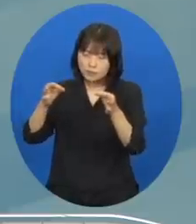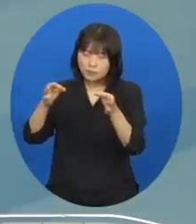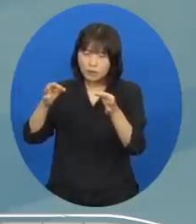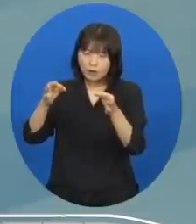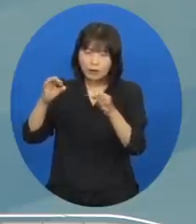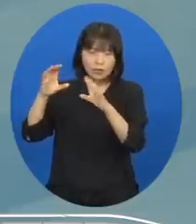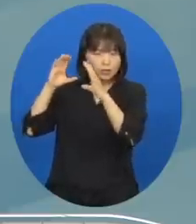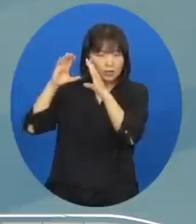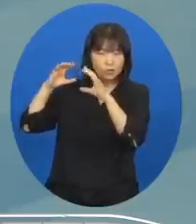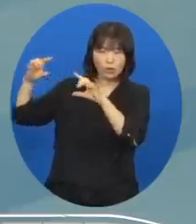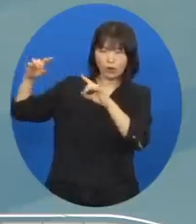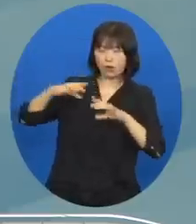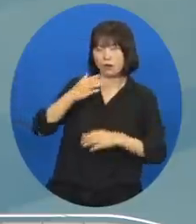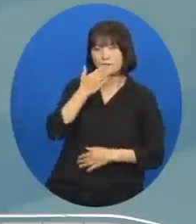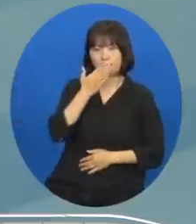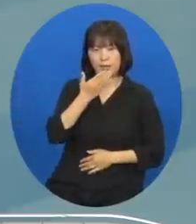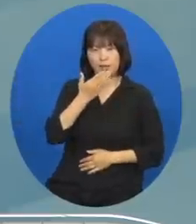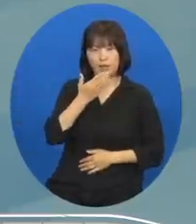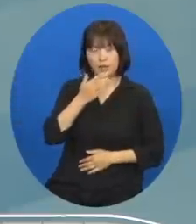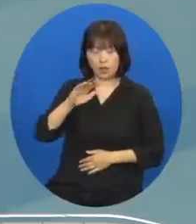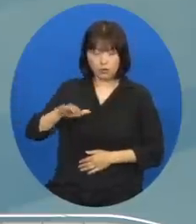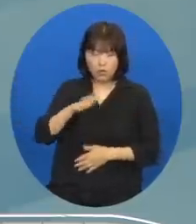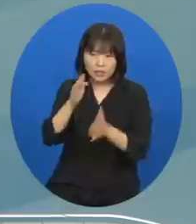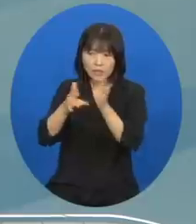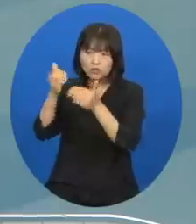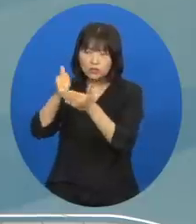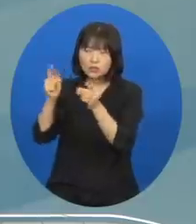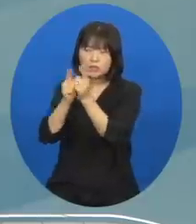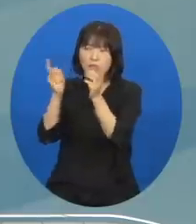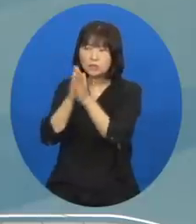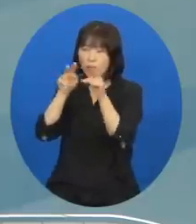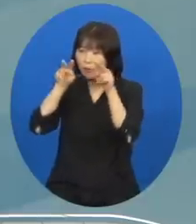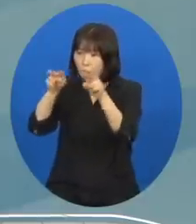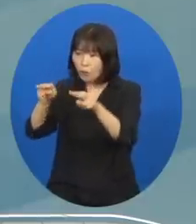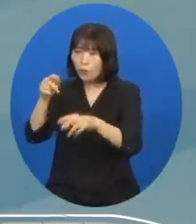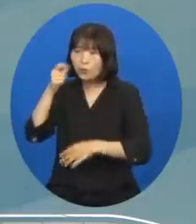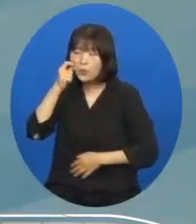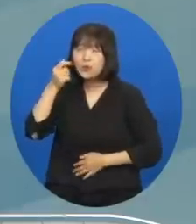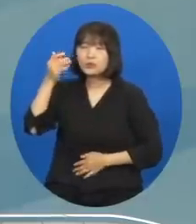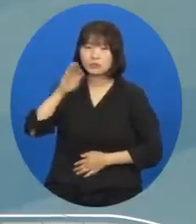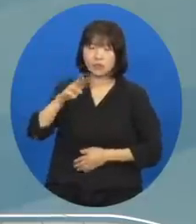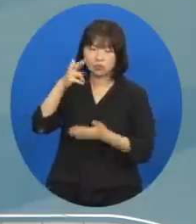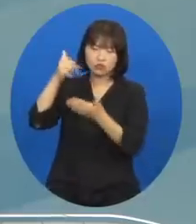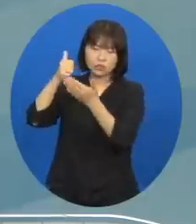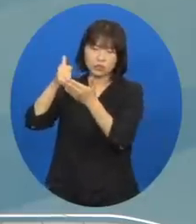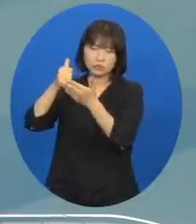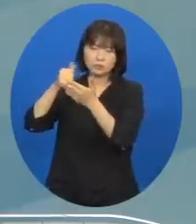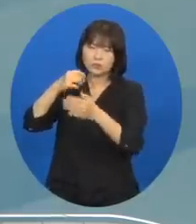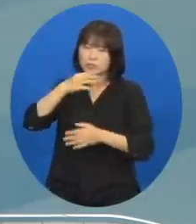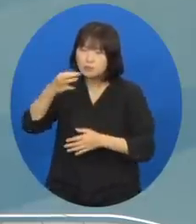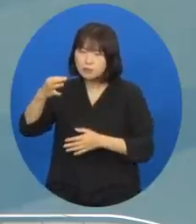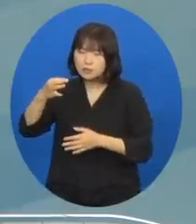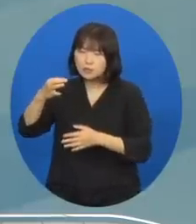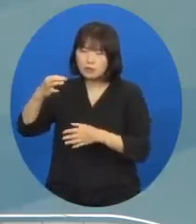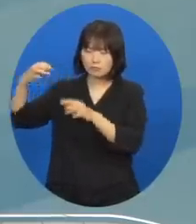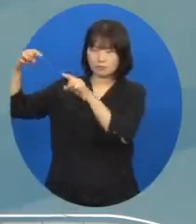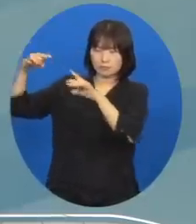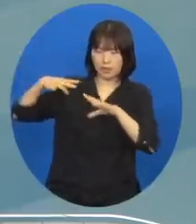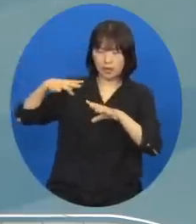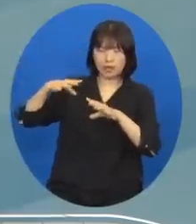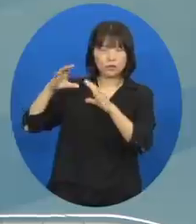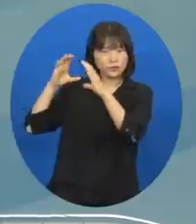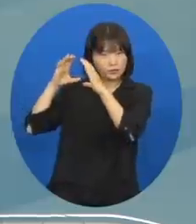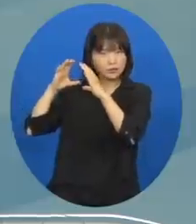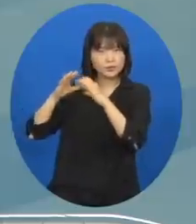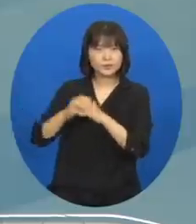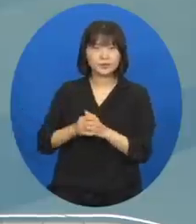때문입니다. 우리가 예수님을 보지는 못하지만 주님의 음성을 듣습니다. 주님이 분명히 말씀하셨어요. 내